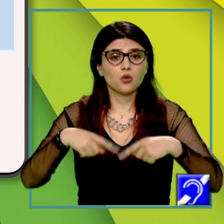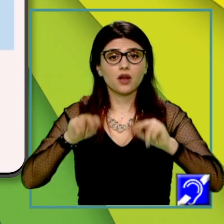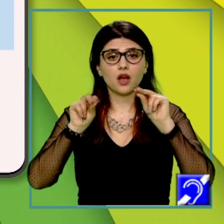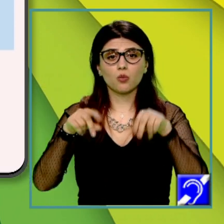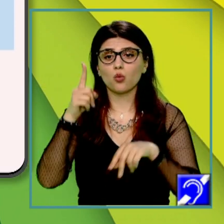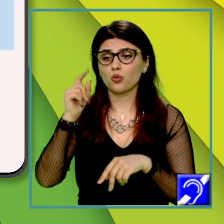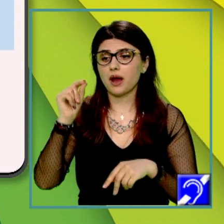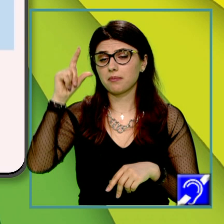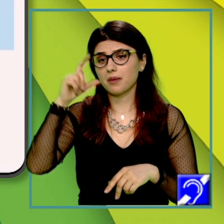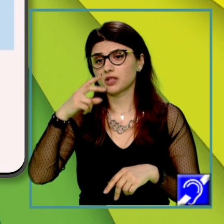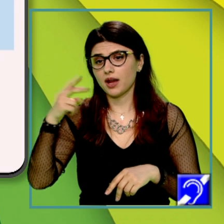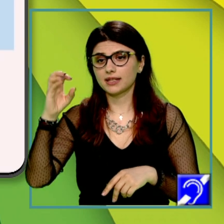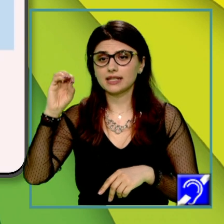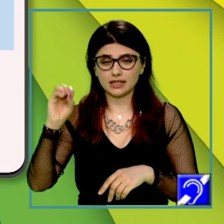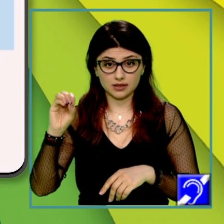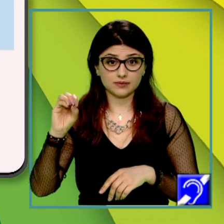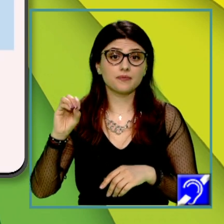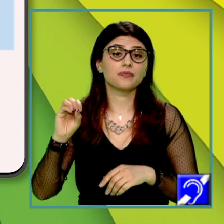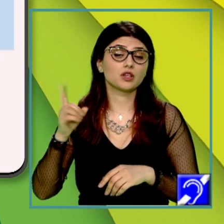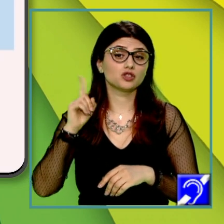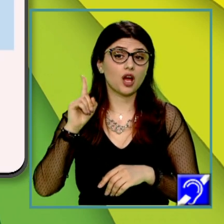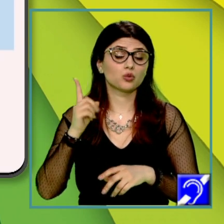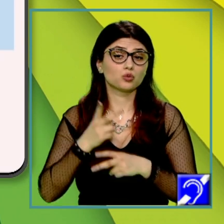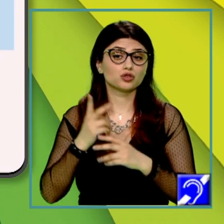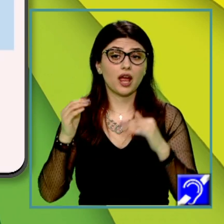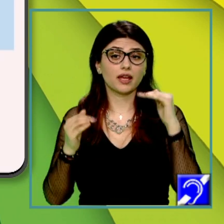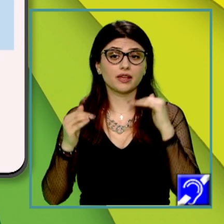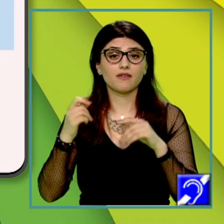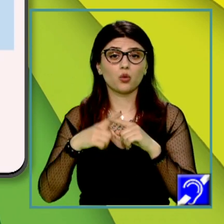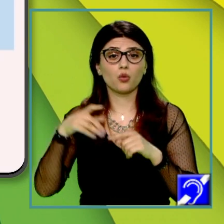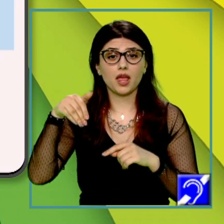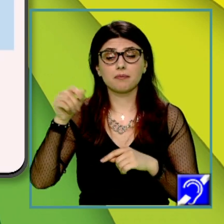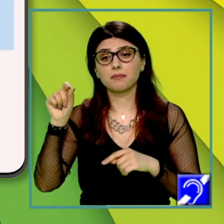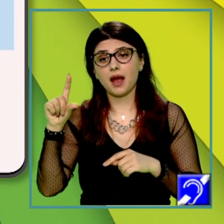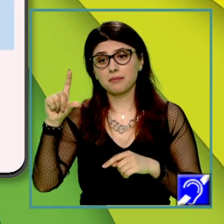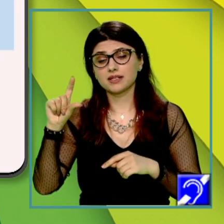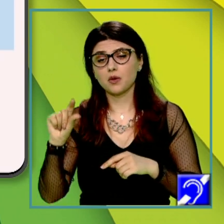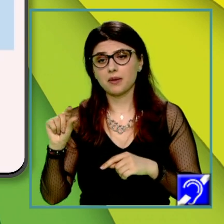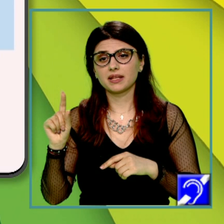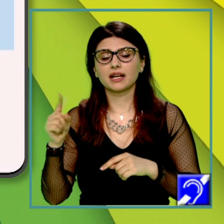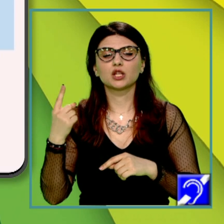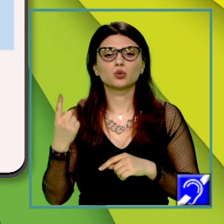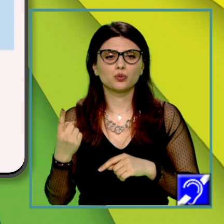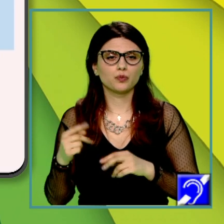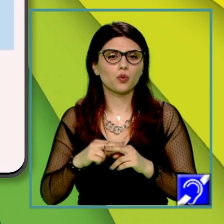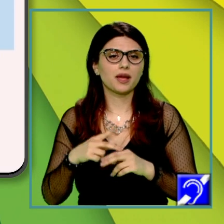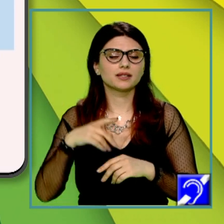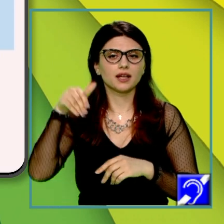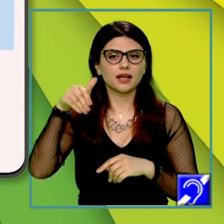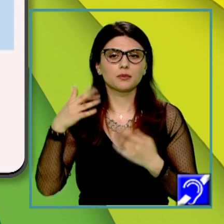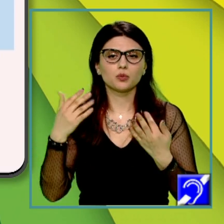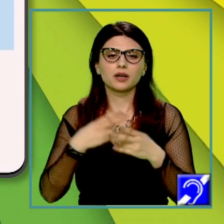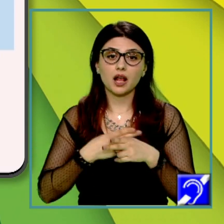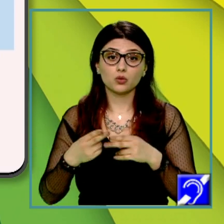minut Ce mai mare sau egal decât 0 ceea ce este echivalent cu m mai mic sau egal decât 1 cu mie îmi este număr natural